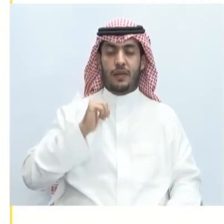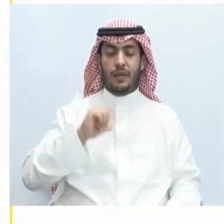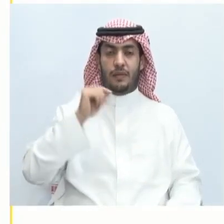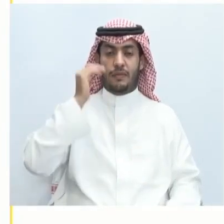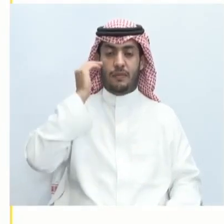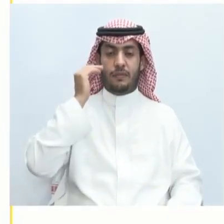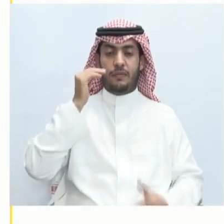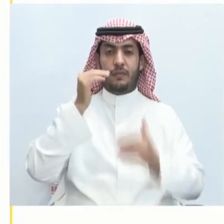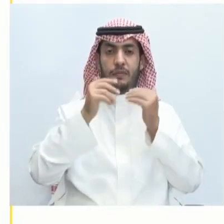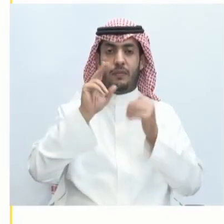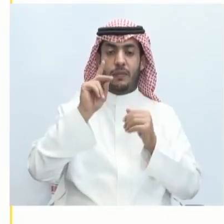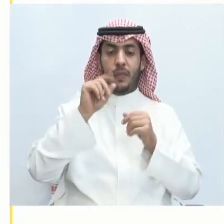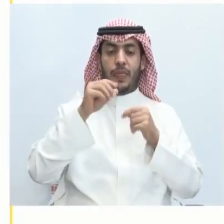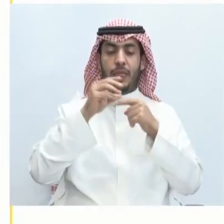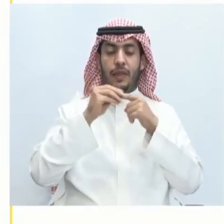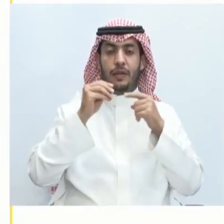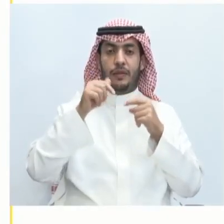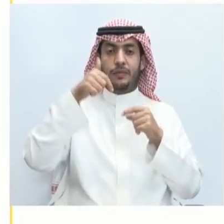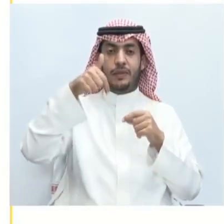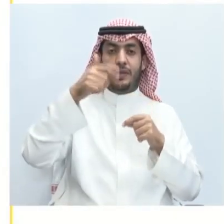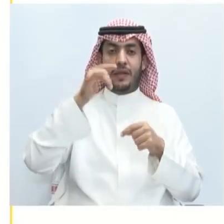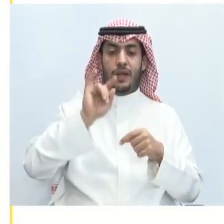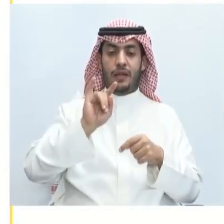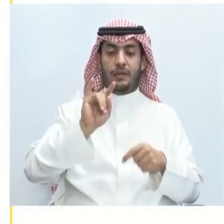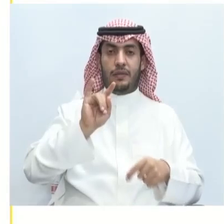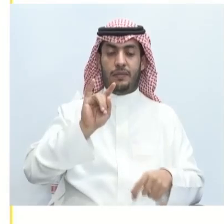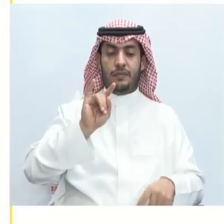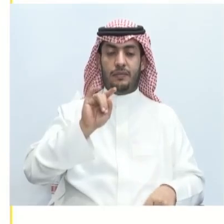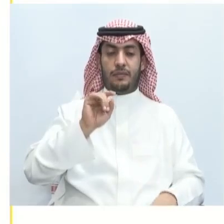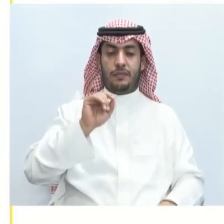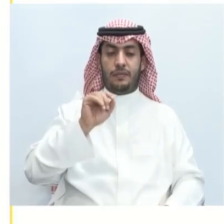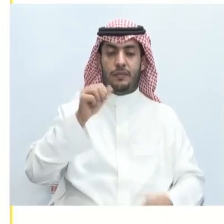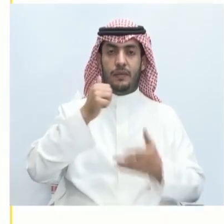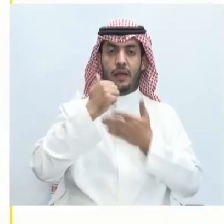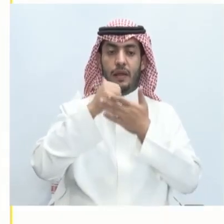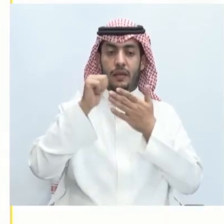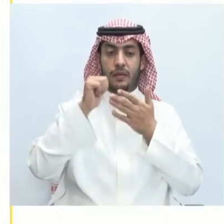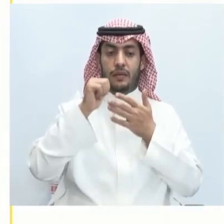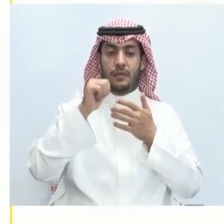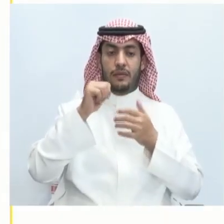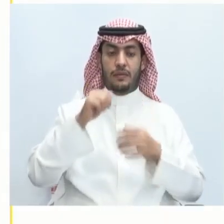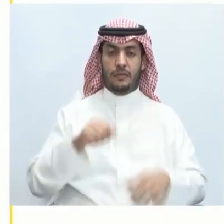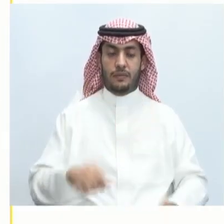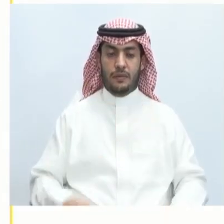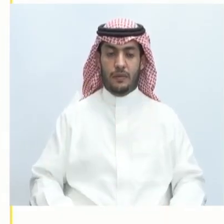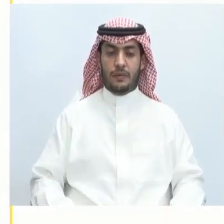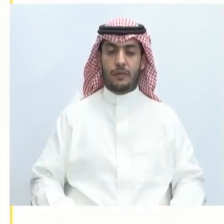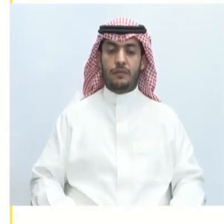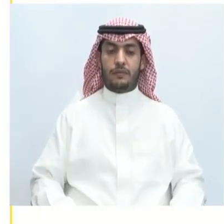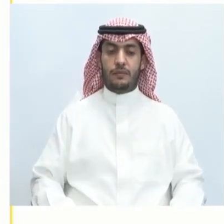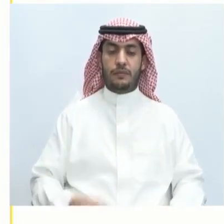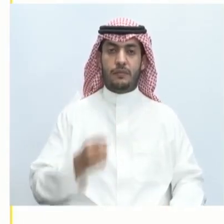وبناتي الثانيه انا اقوم بطرح سته اعشار اذا ساقوم بحذف ماذا سته قطع واحده